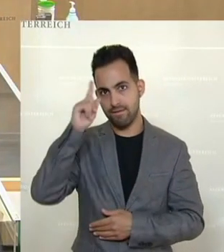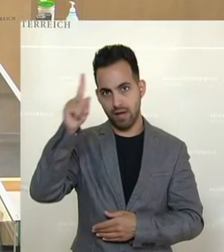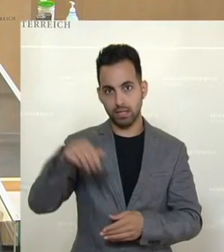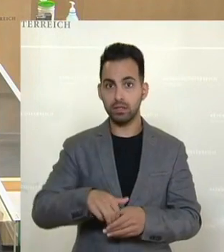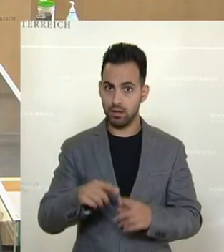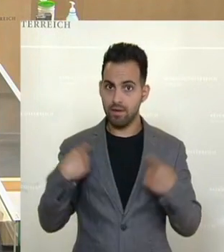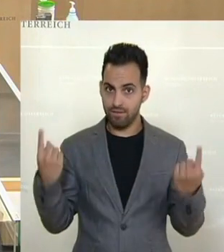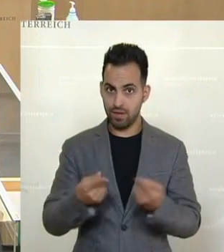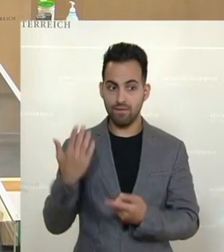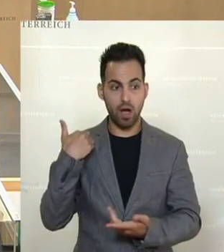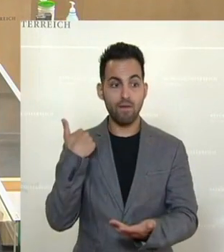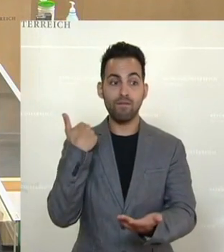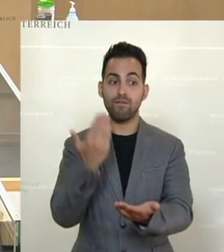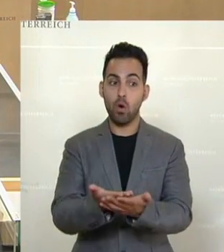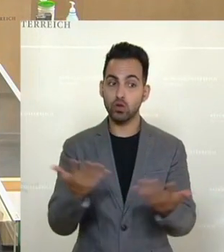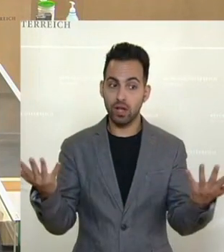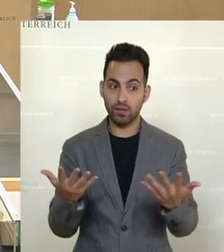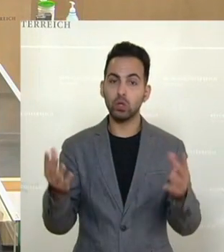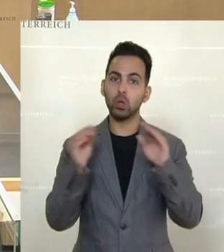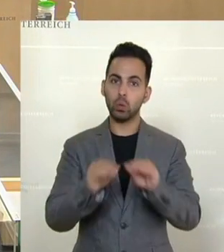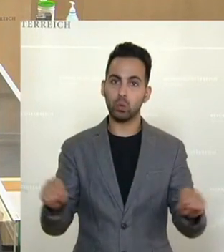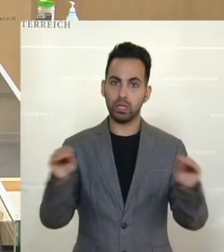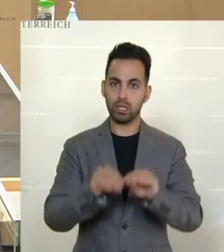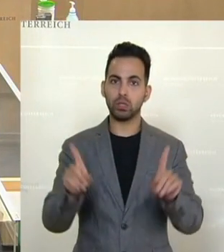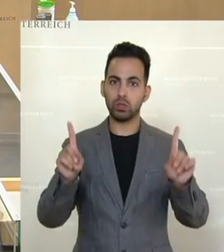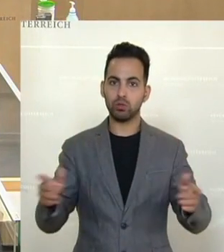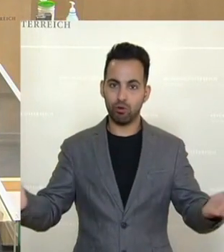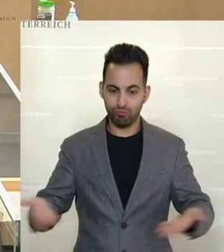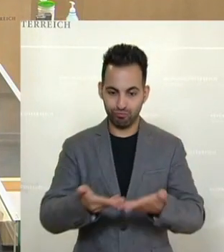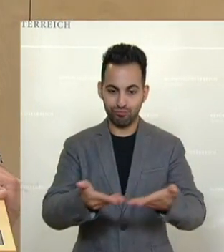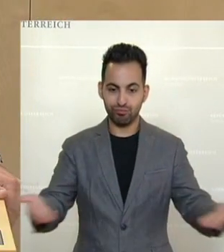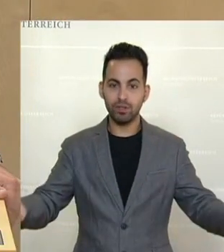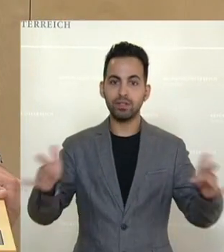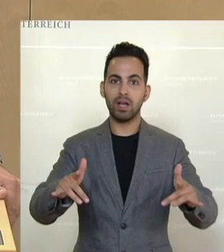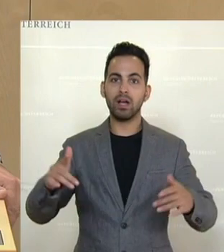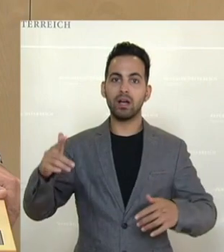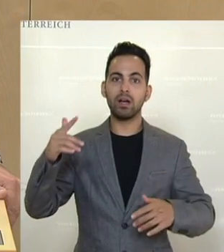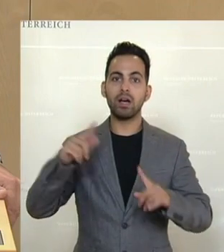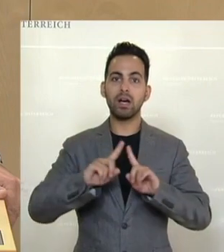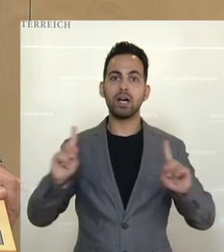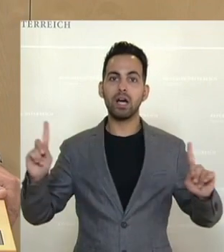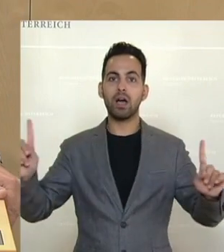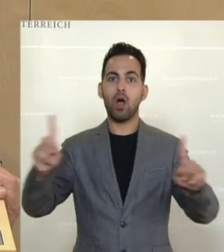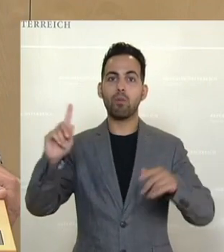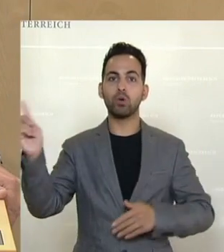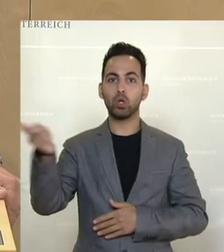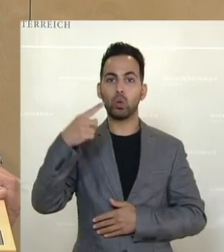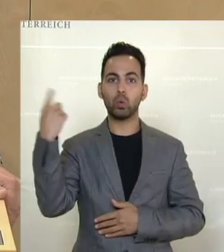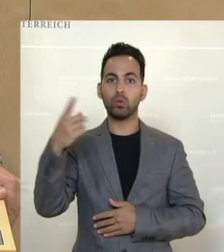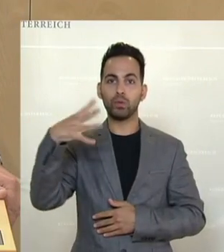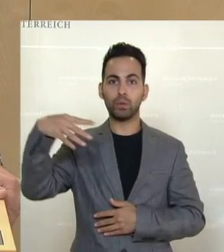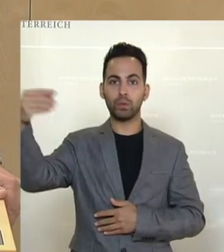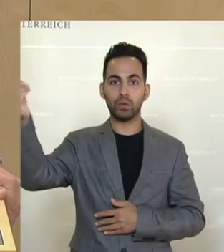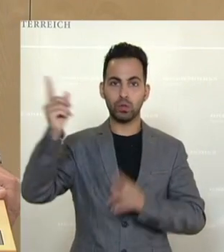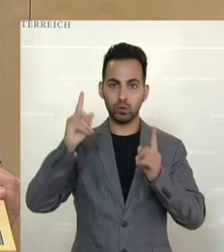haben den Vorschlag gemacht, den Unterricht zu gewährleisten, indem wir Raumluftreiniger zum Einsatz bringen. Und in dieser Frage, darf ich